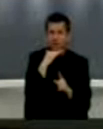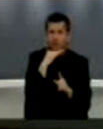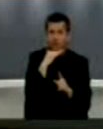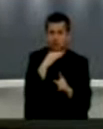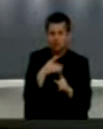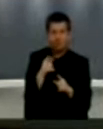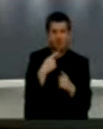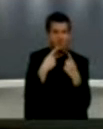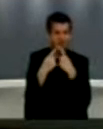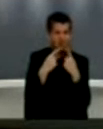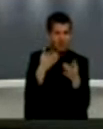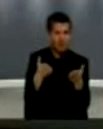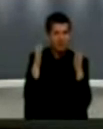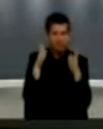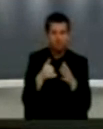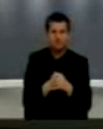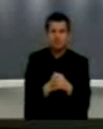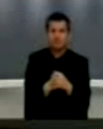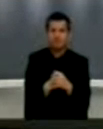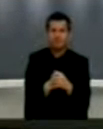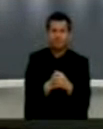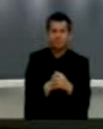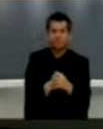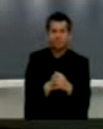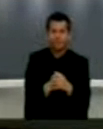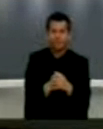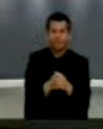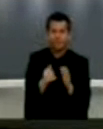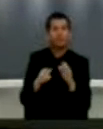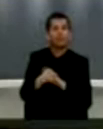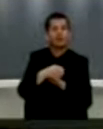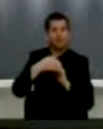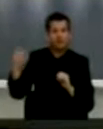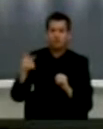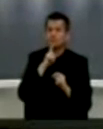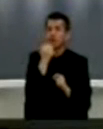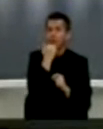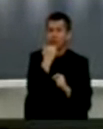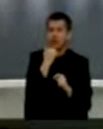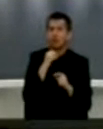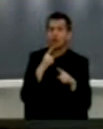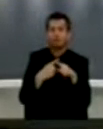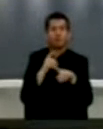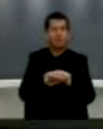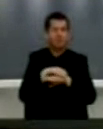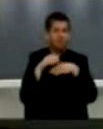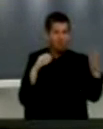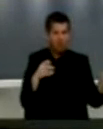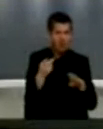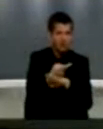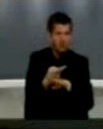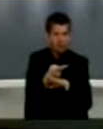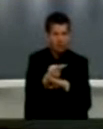për cilën po flasim, në anën e djathtë janë pronat private, ndërsa në anën e majtë ndodhen pronat